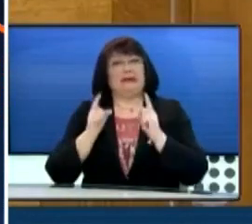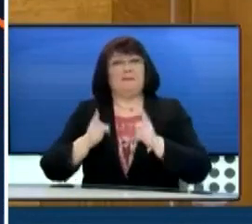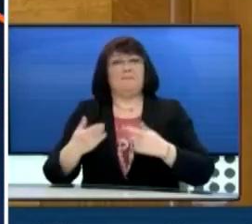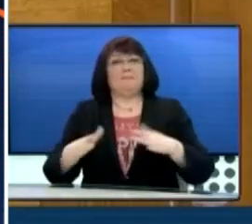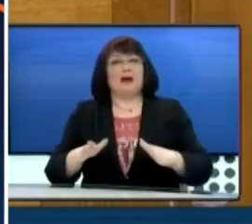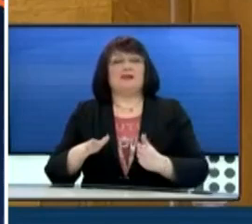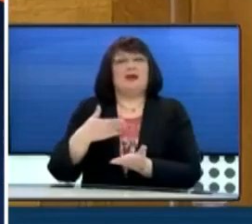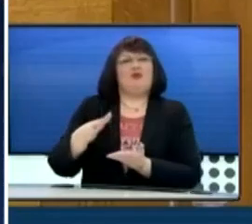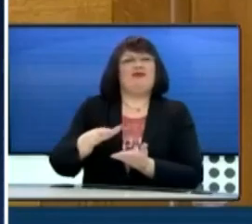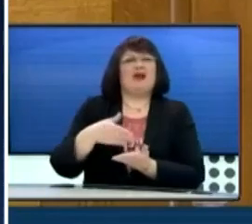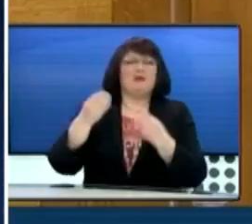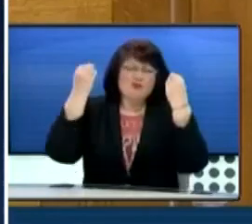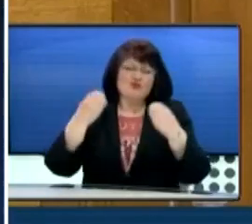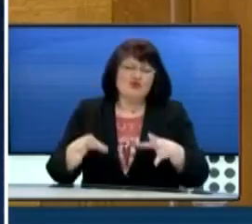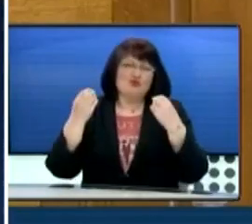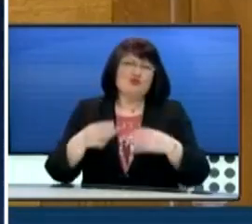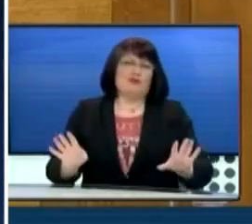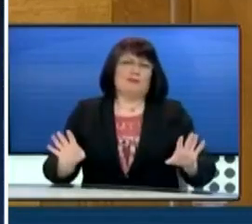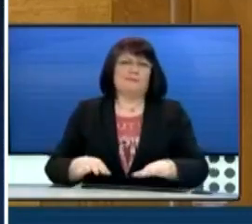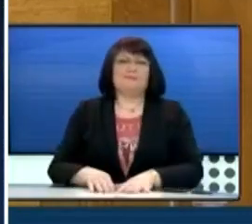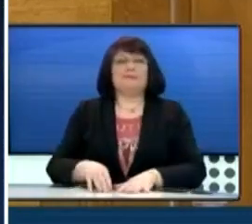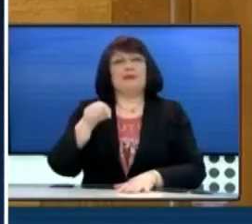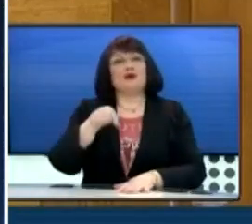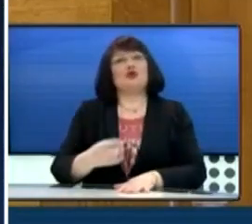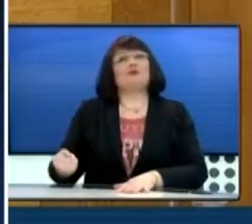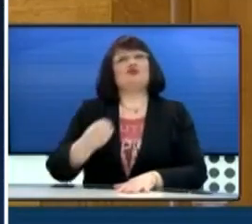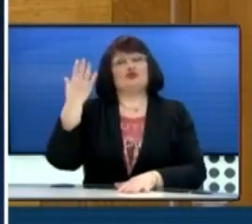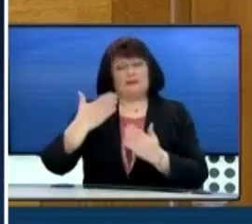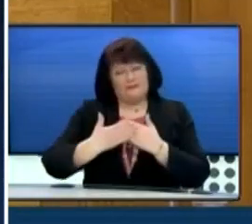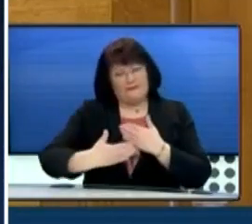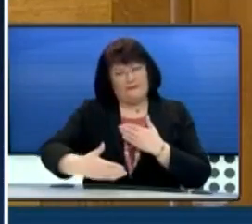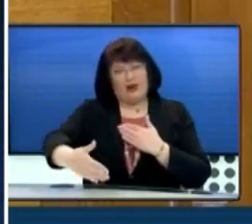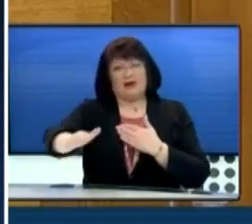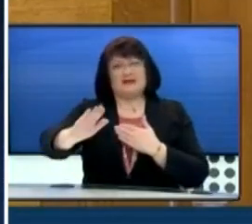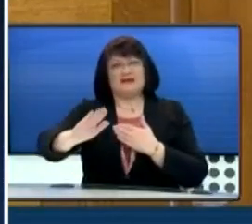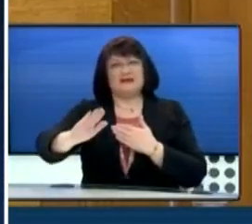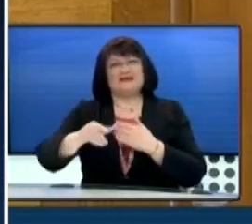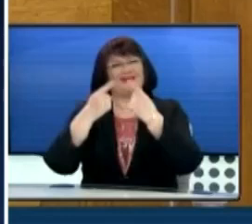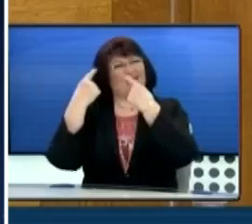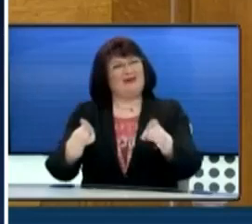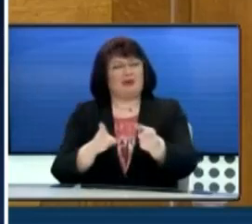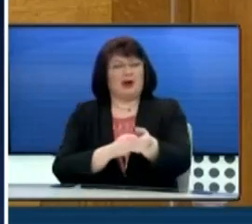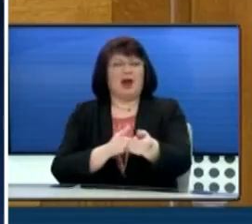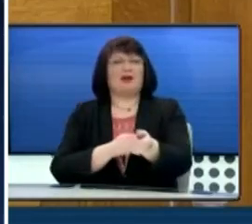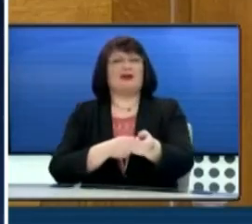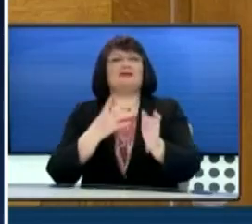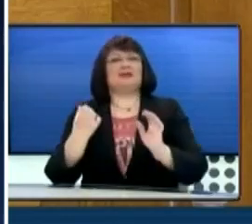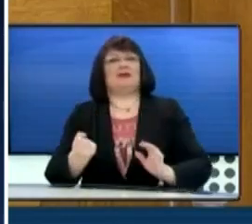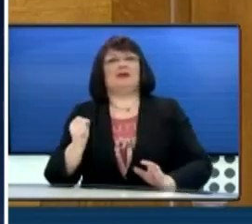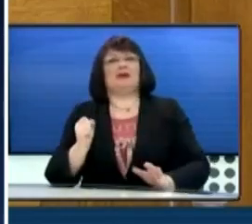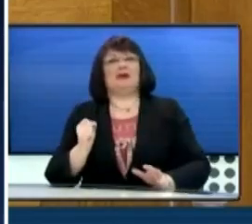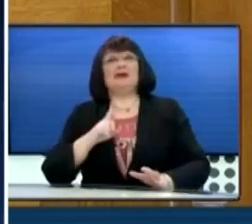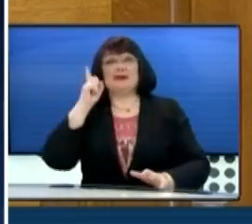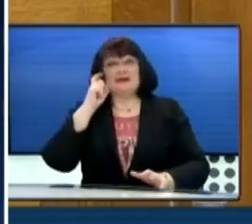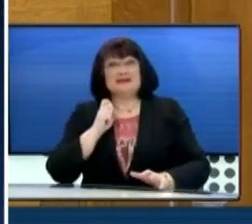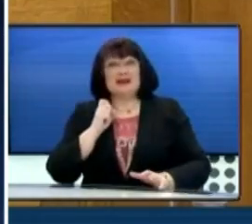τέλη Μαΐου να ξεκινήσει και ο εμβολιασμός του γενικού πληθυσμού. Και προς τα κόμματα, ο κύριος Μητσοτάκης είπε ότι πρέπει να